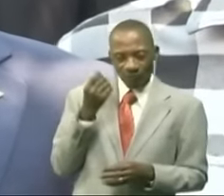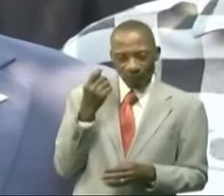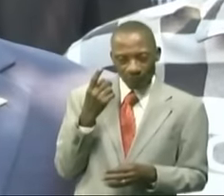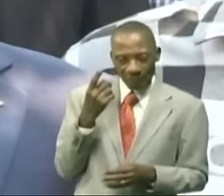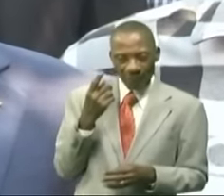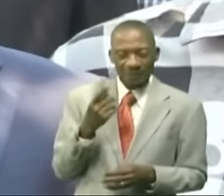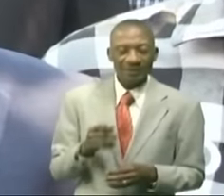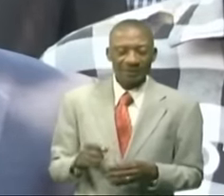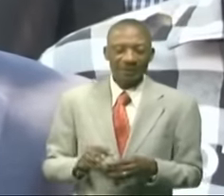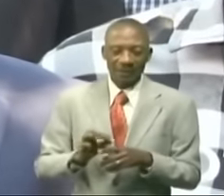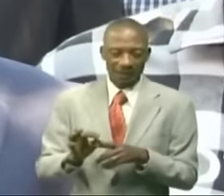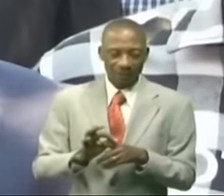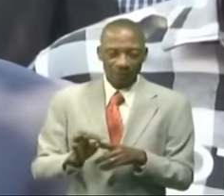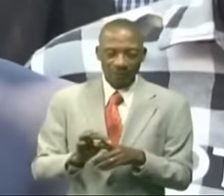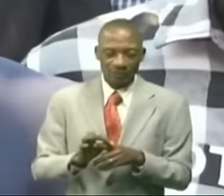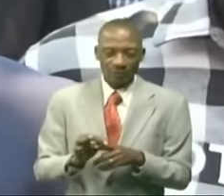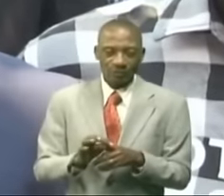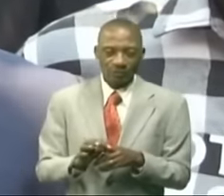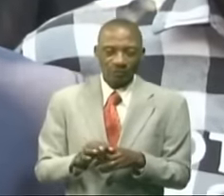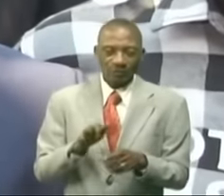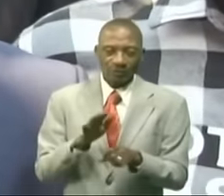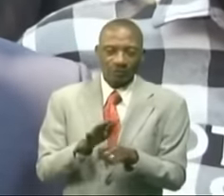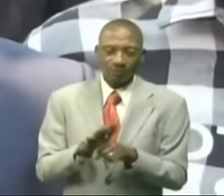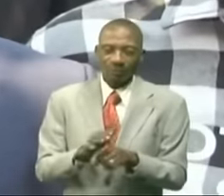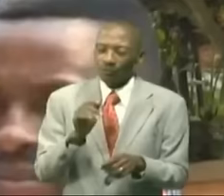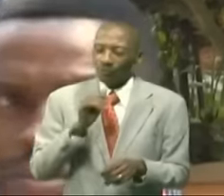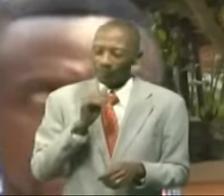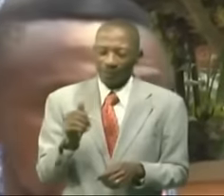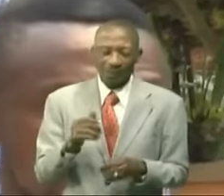avons constaté qu'il y a deux types de problèmes.